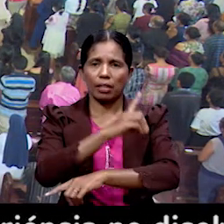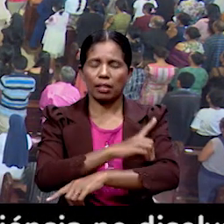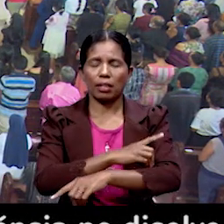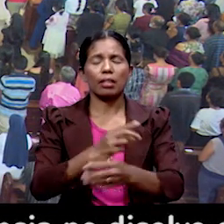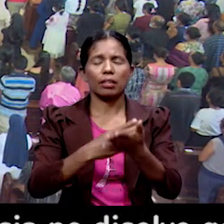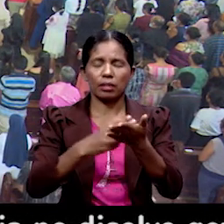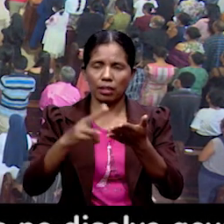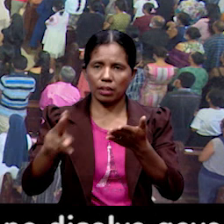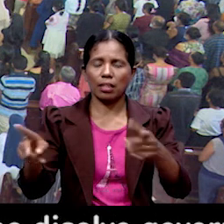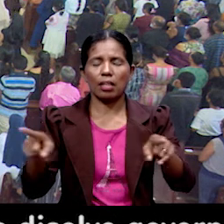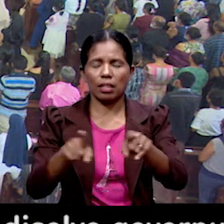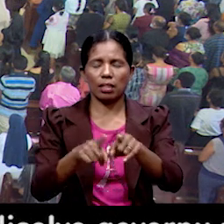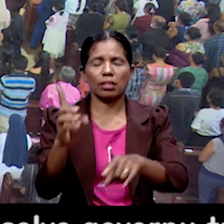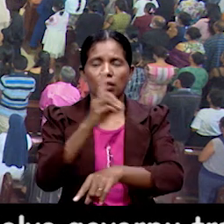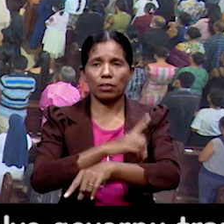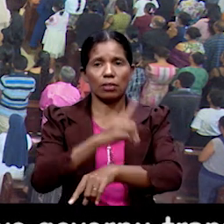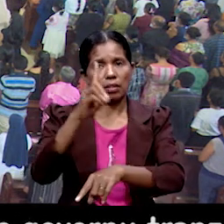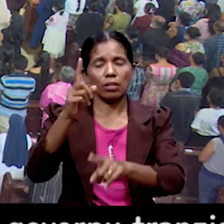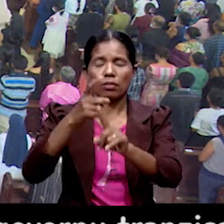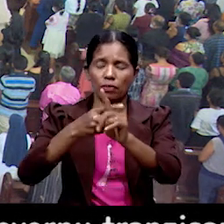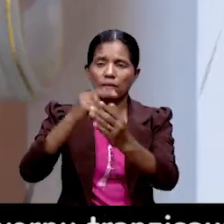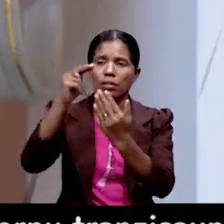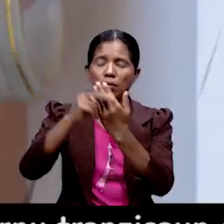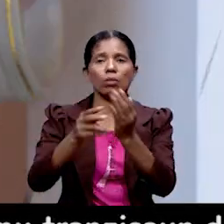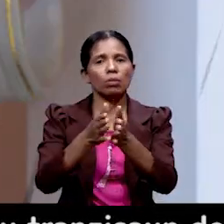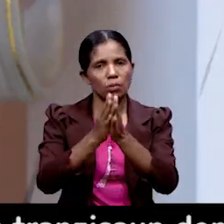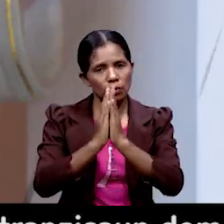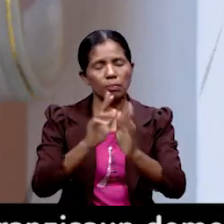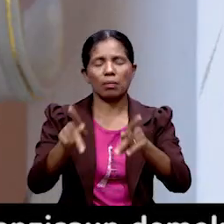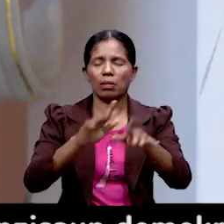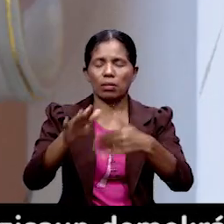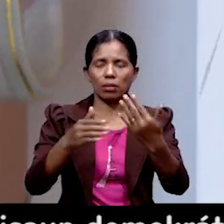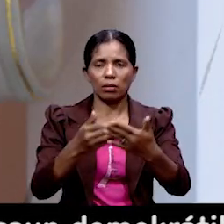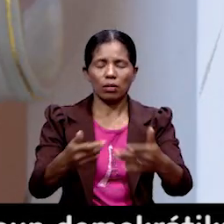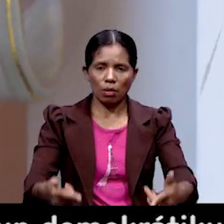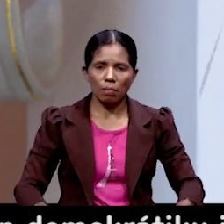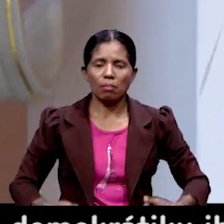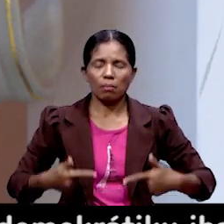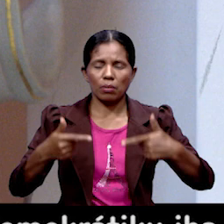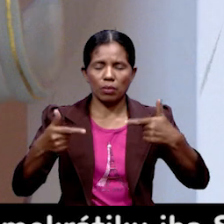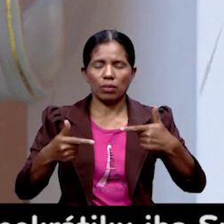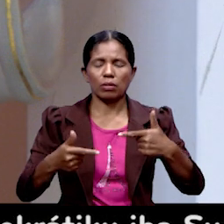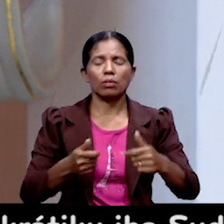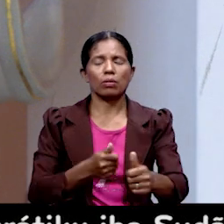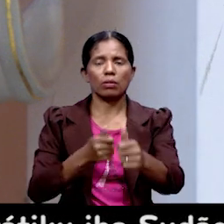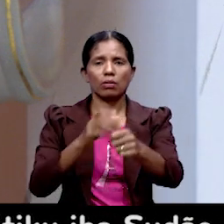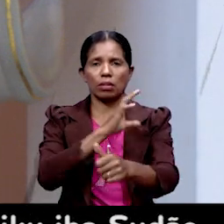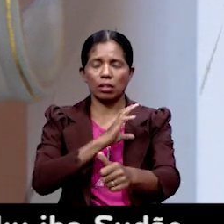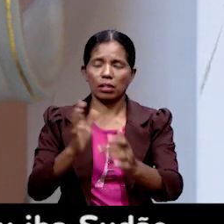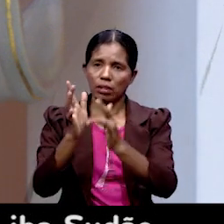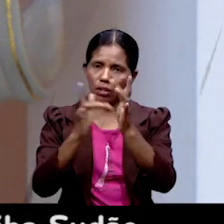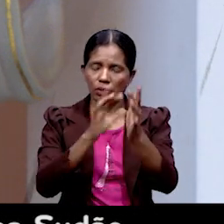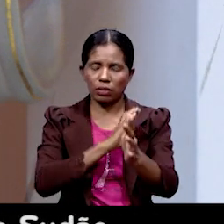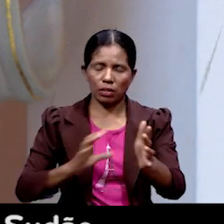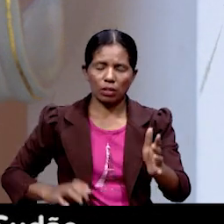Santunian, hanesan loron ida fula novembro, husus rani sirato moris tuir vocação no moris tuir Cristo, hadia antuir